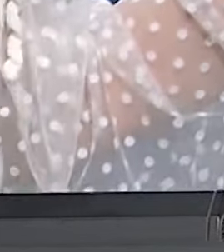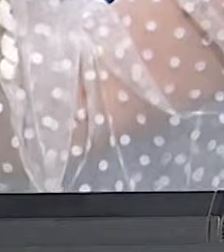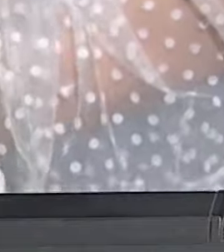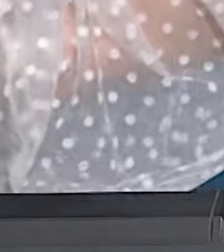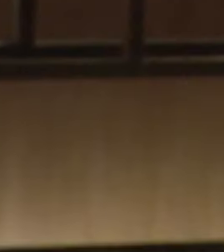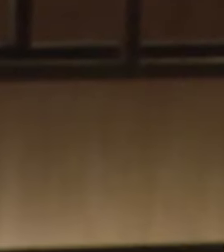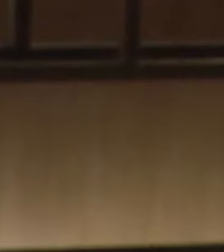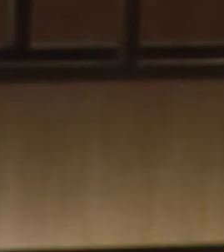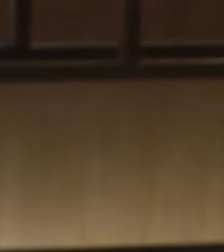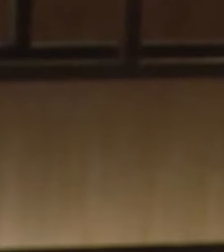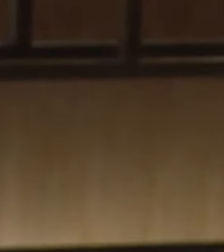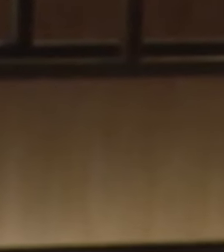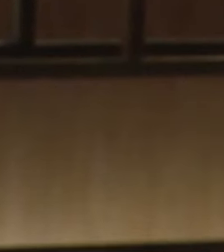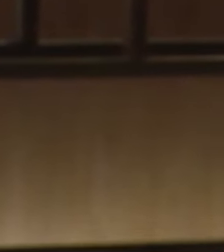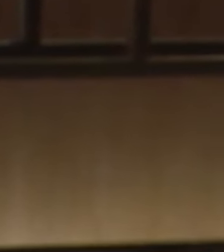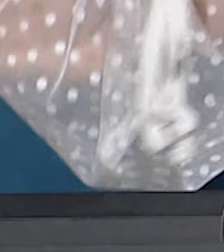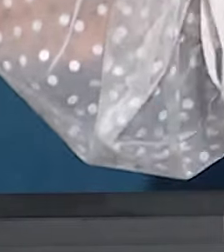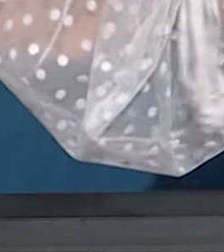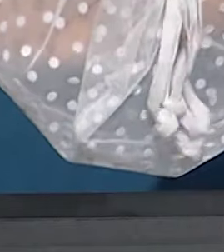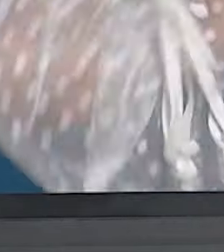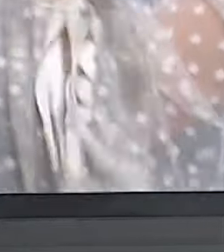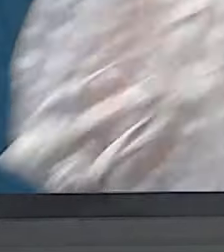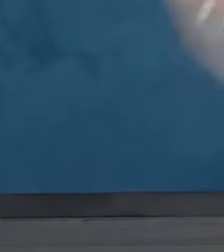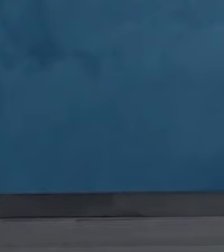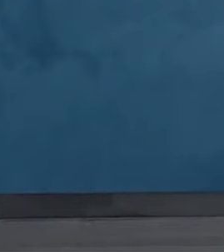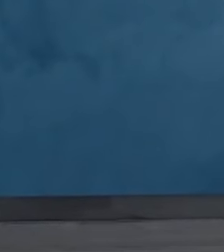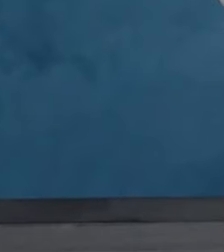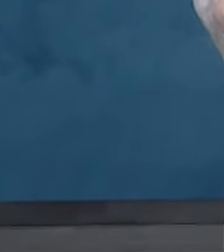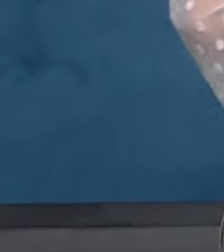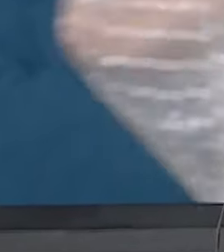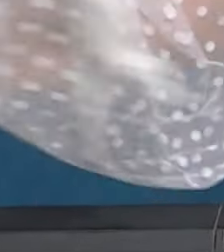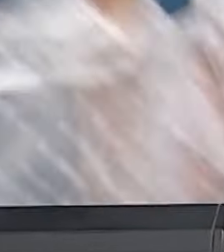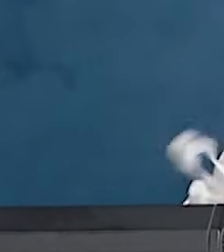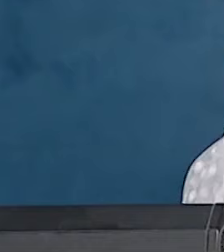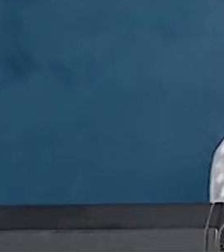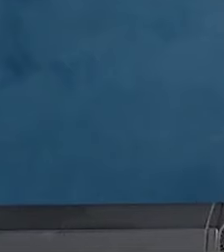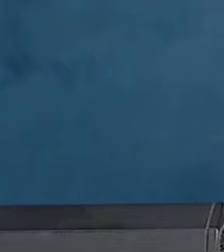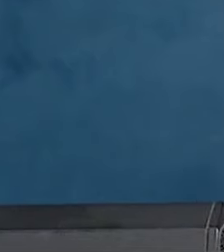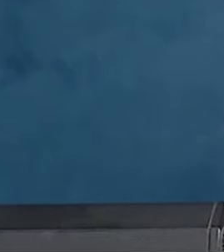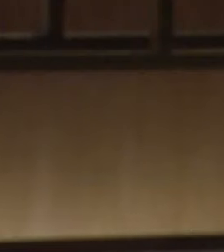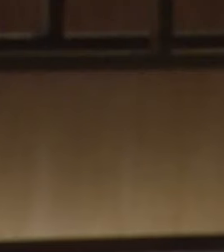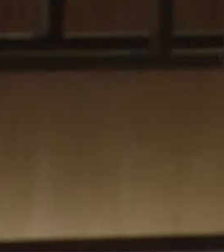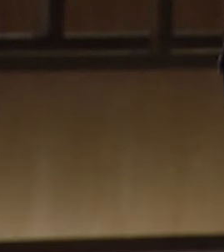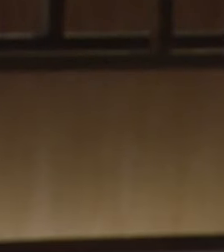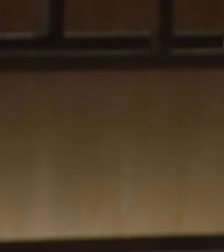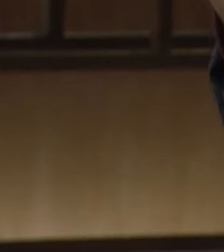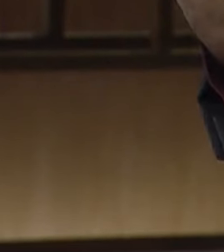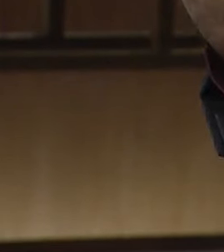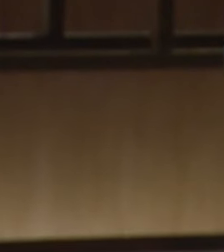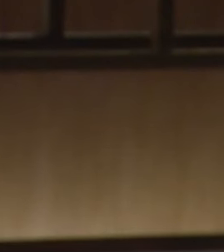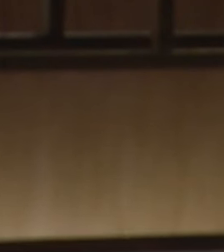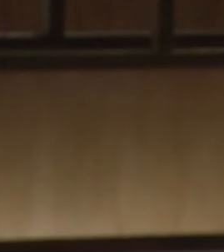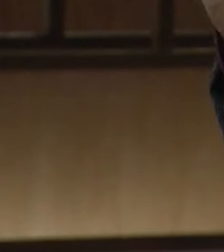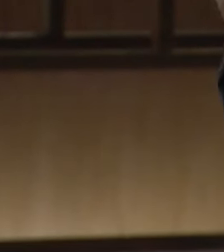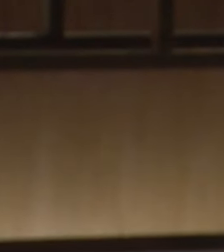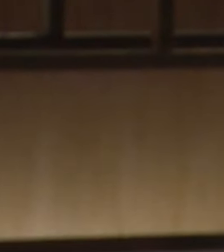ديو دكتور عمرو ليسي ورزان على الميكرو. طيب لو سمحت. حاضر هحقق لك طلبك، هحققه لك. حاضر